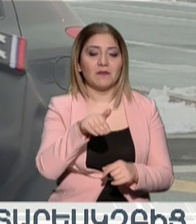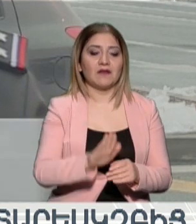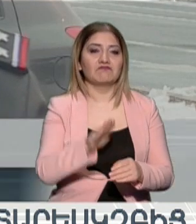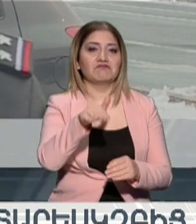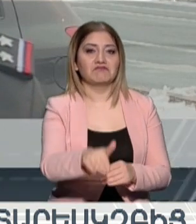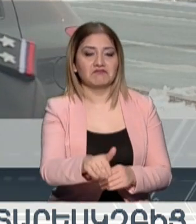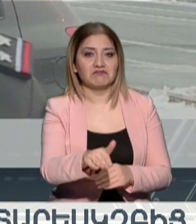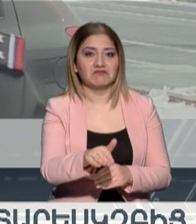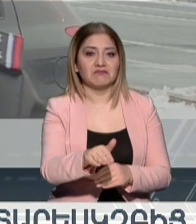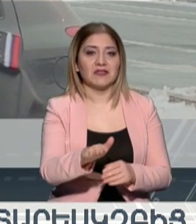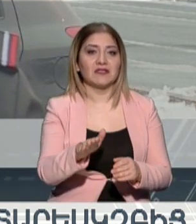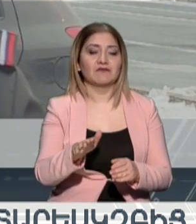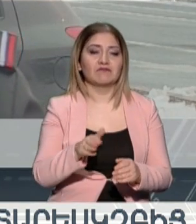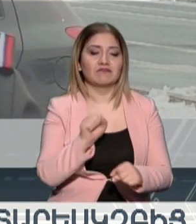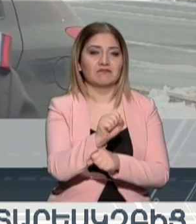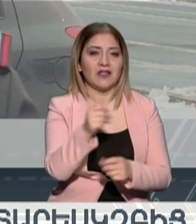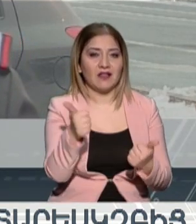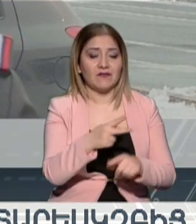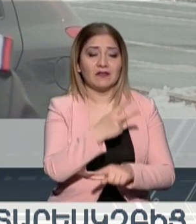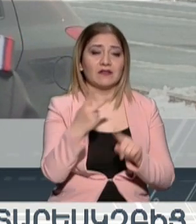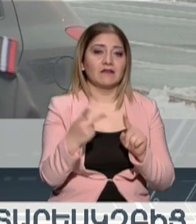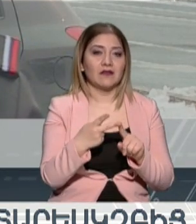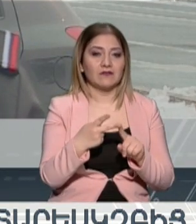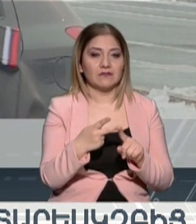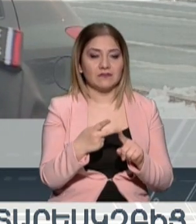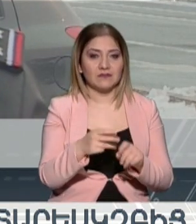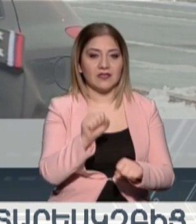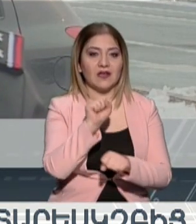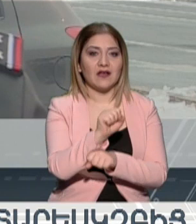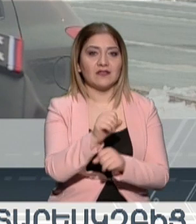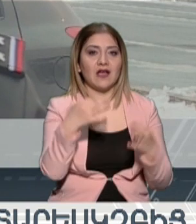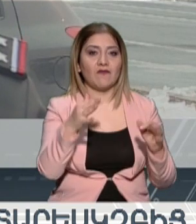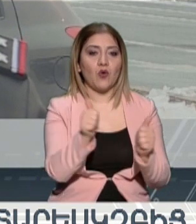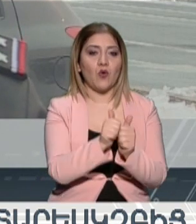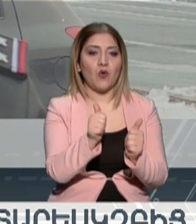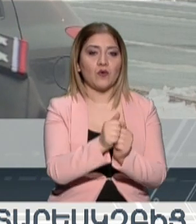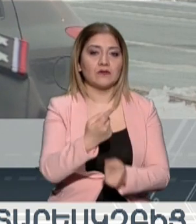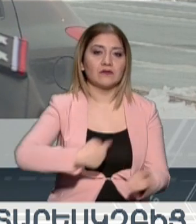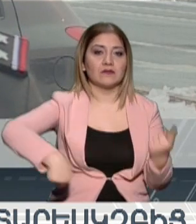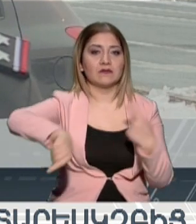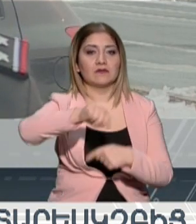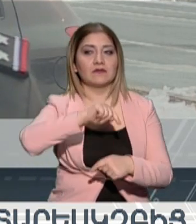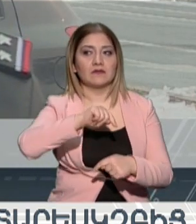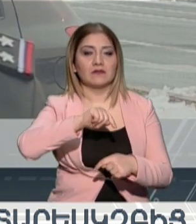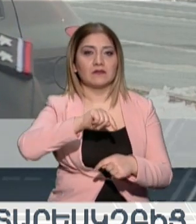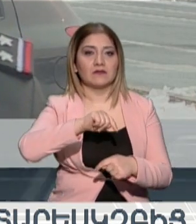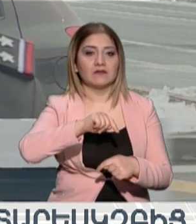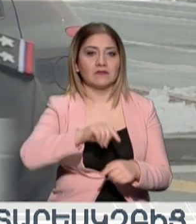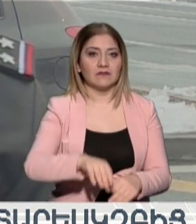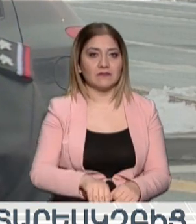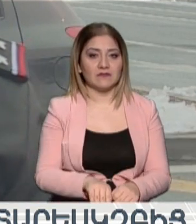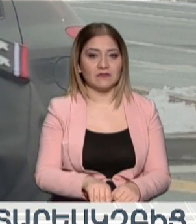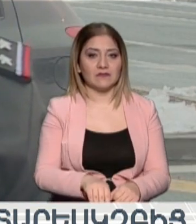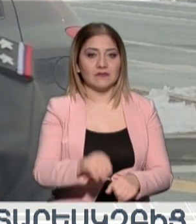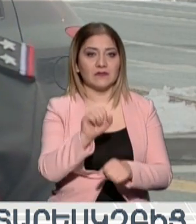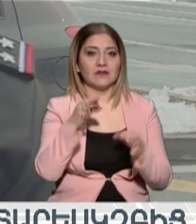մայթեզրին, չկարողացավ տեղավորվել, իսկ երկրորդը կանգնած մեքենաների կողքով շրջանցել է, որ խոչընդոտ են հանդիսանում